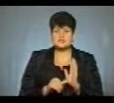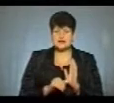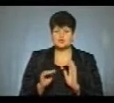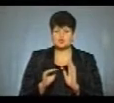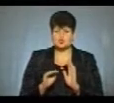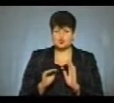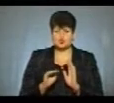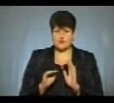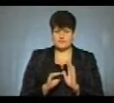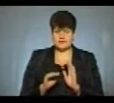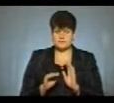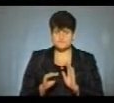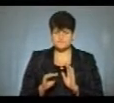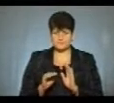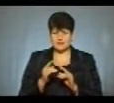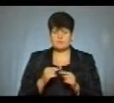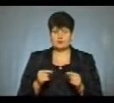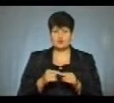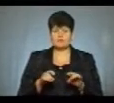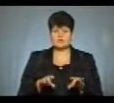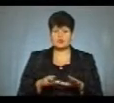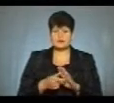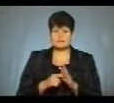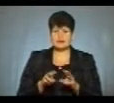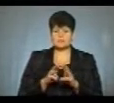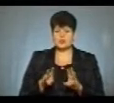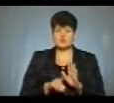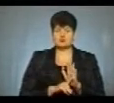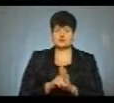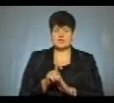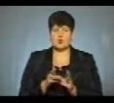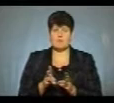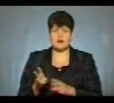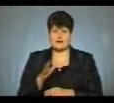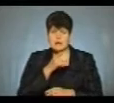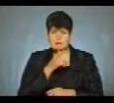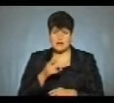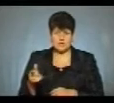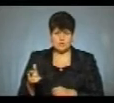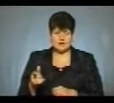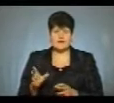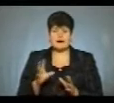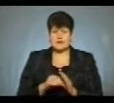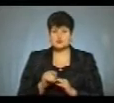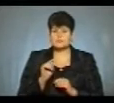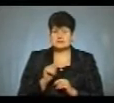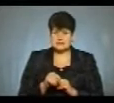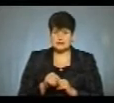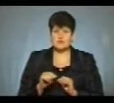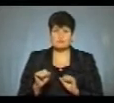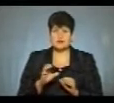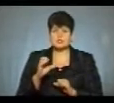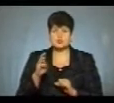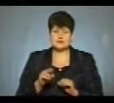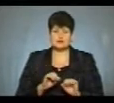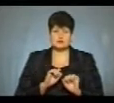жовтня. Відповідно до постанови Кабінету міністрів, розпочинається опалювальний період. Разом з тим, управління